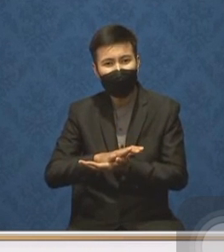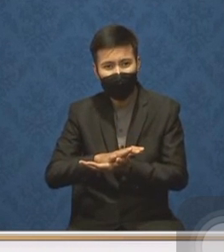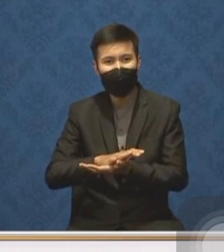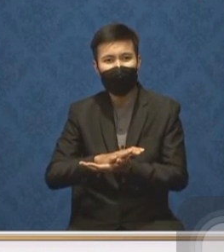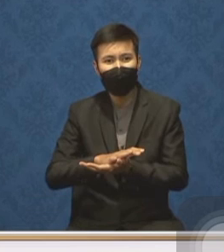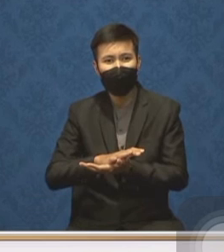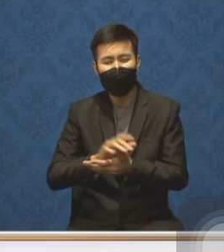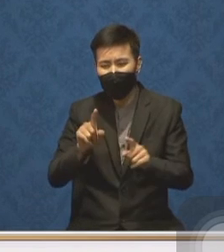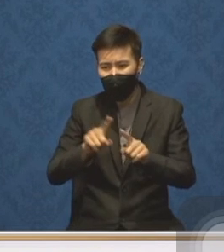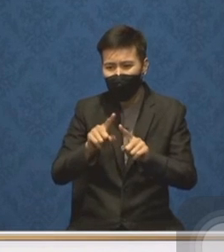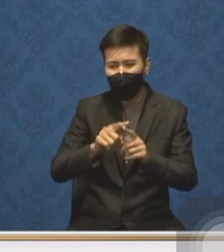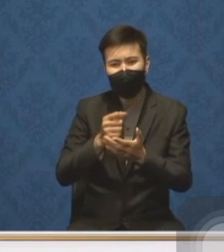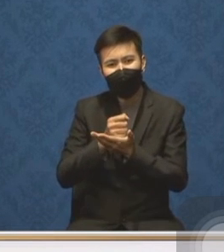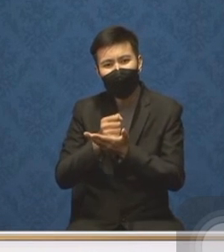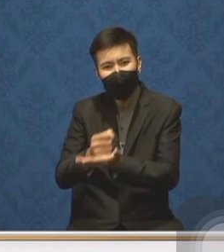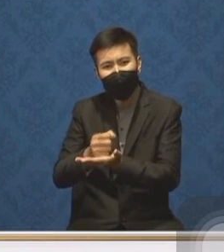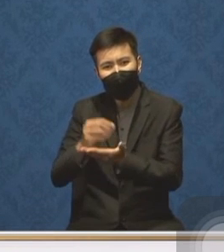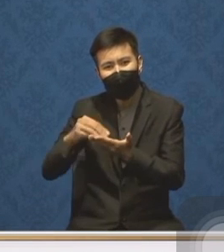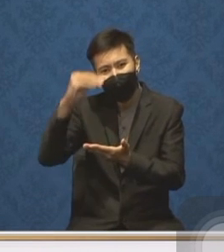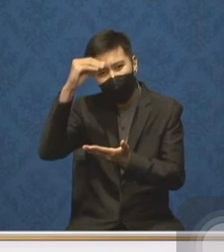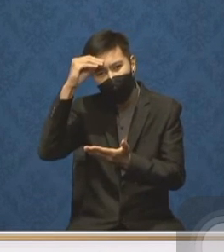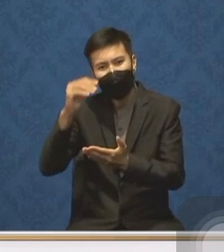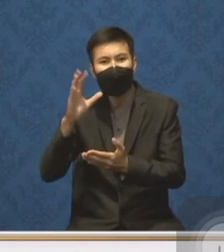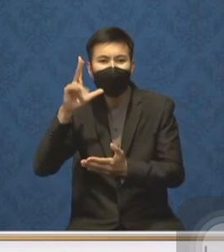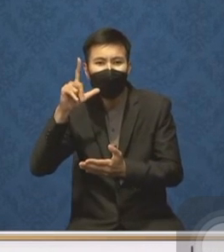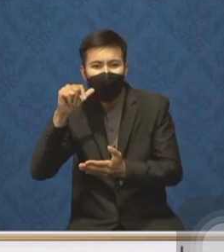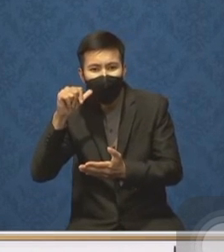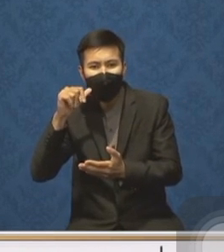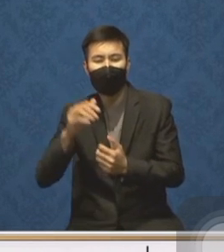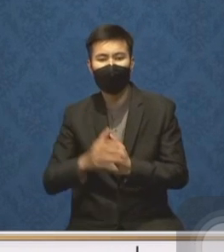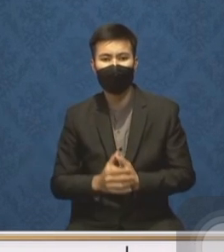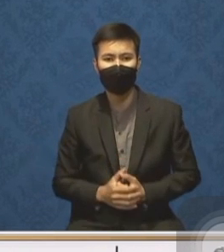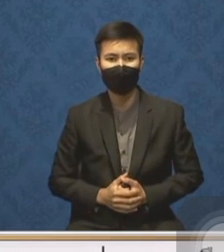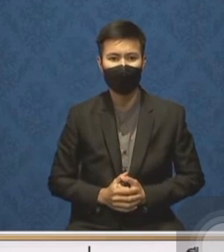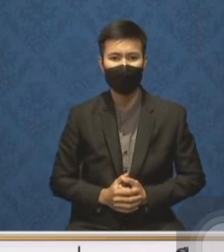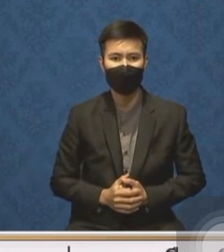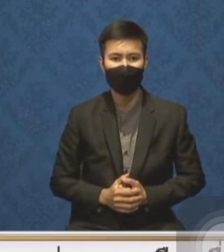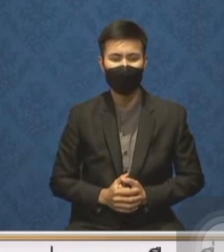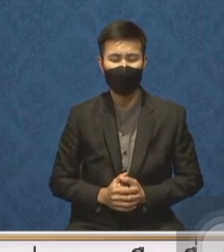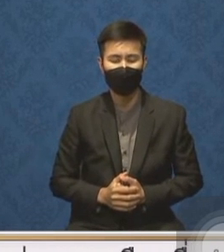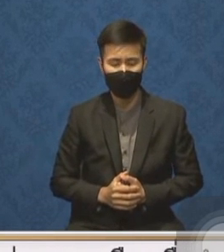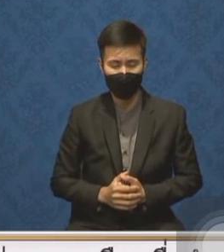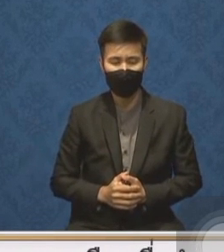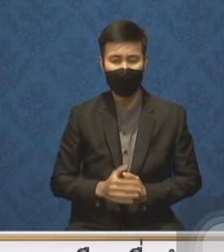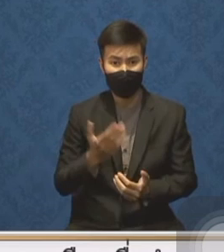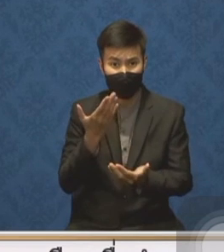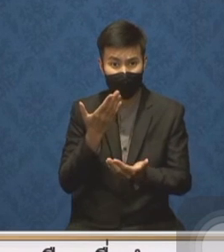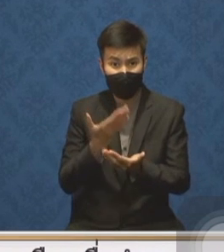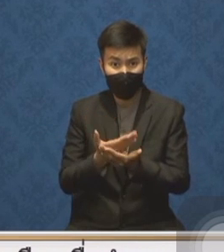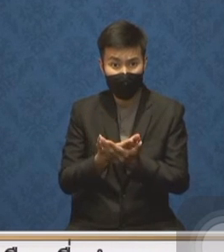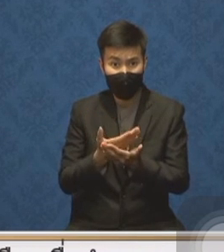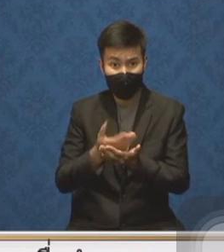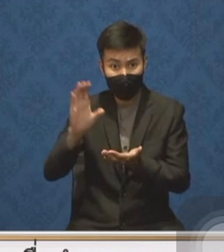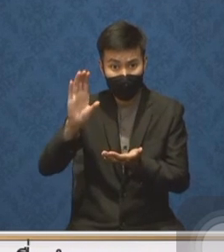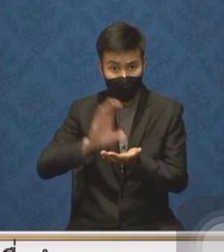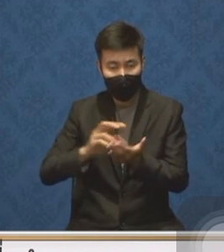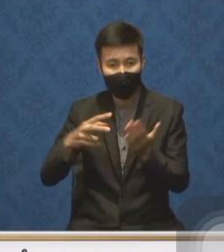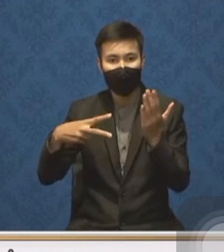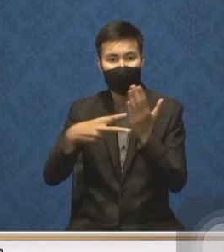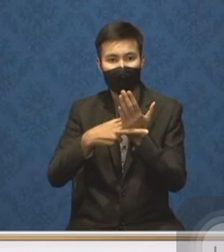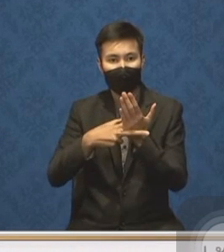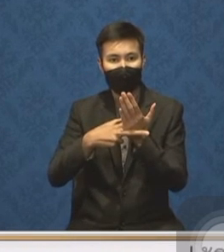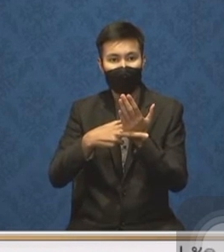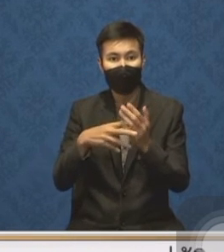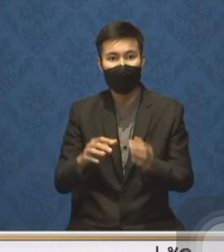งของเด็กนักเรียนและผู้ปกครองให้ได้วันนี้นะครับเชื่อไหมครับการตัดลดงบประมาณเนี่ยหลายๆโรงเรียนนะครับตั้งแต่เปิดเทอม